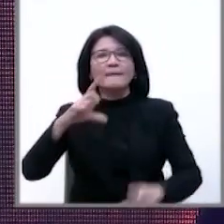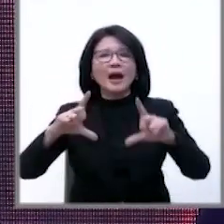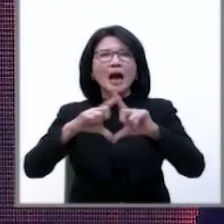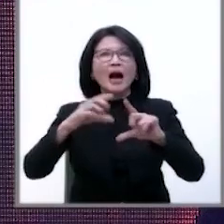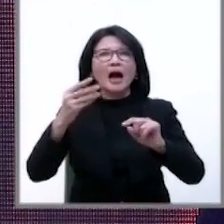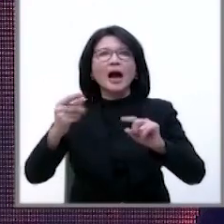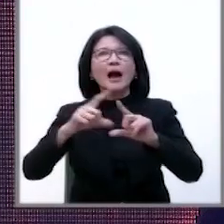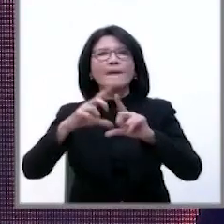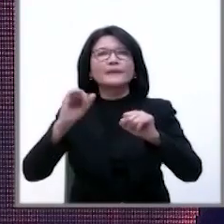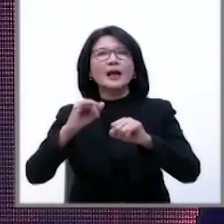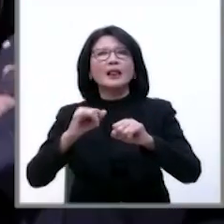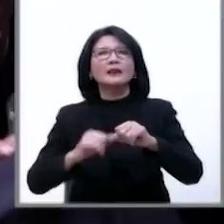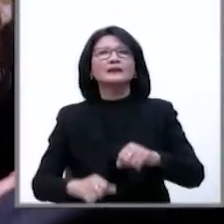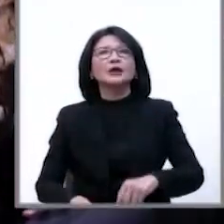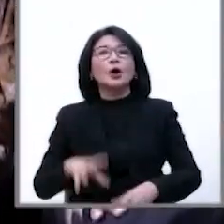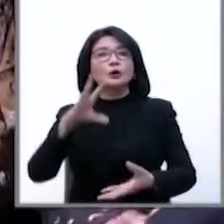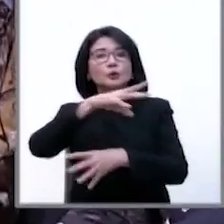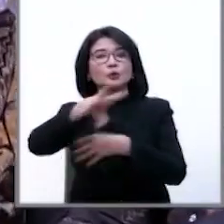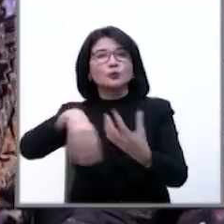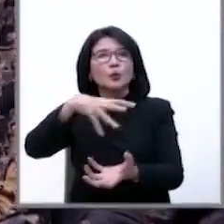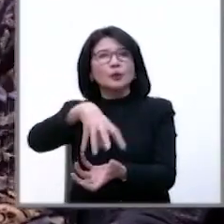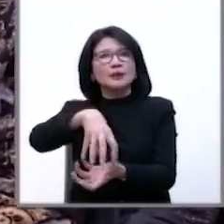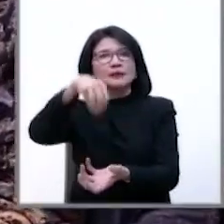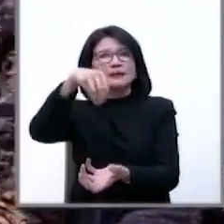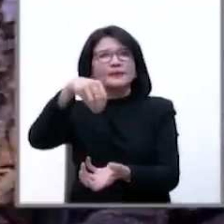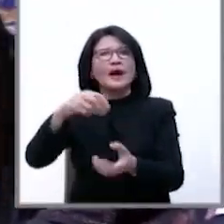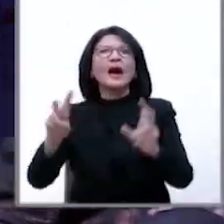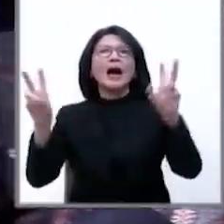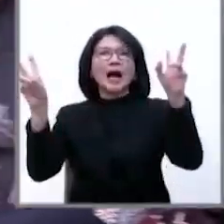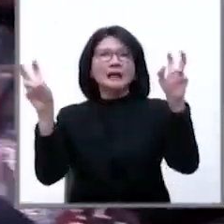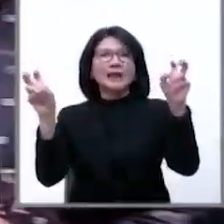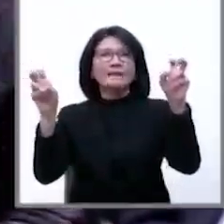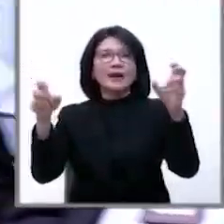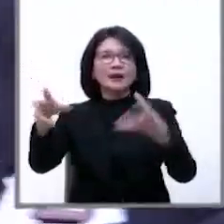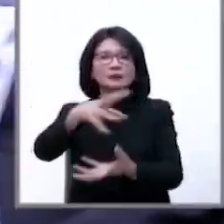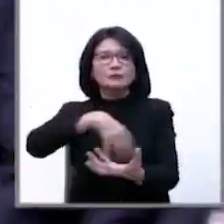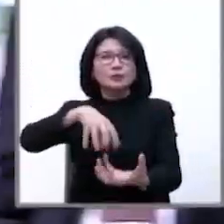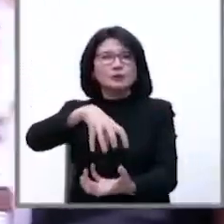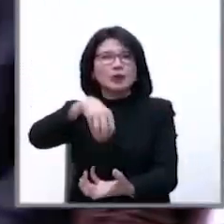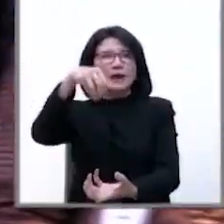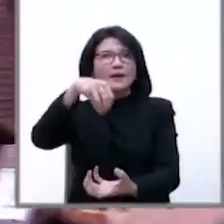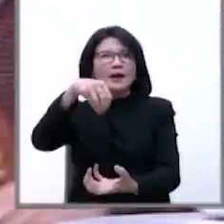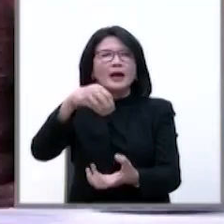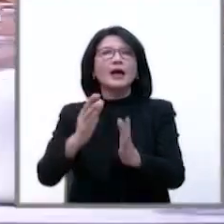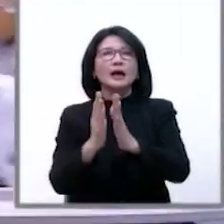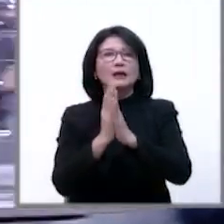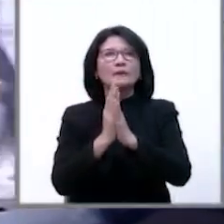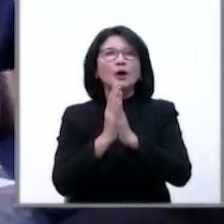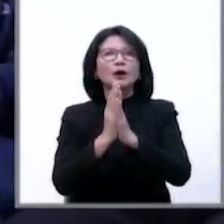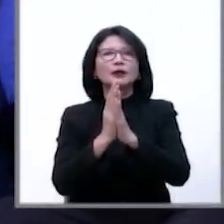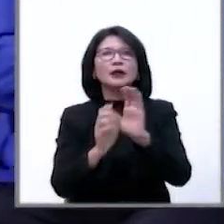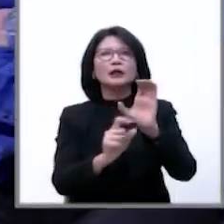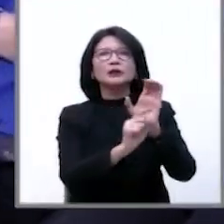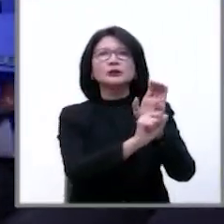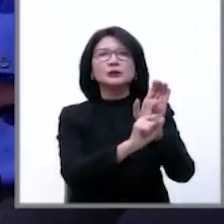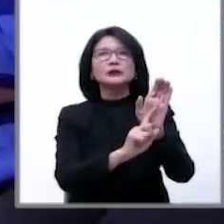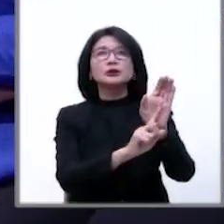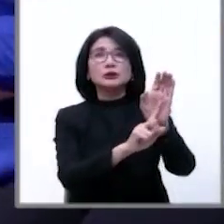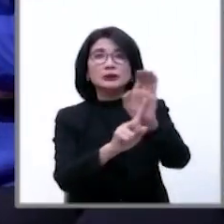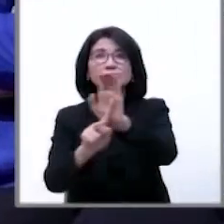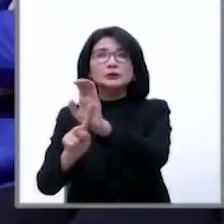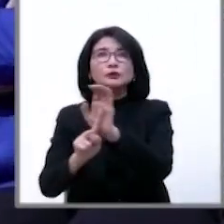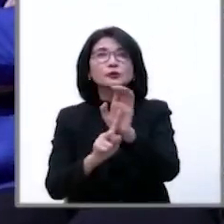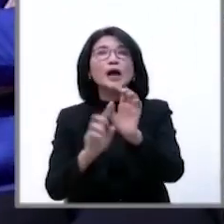Saleng untuk mengambil pertanyaan subtema di dalam wadah dan mohon diperlihatkan Bapak kepada seluruh